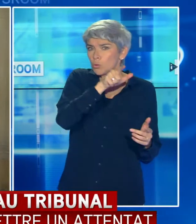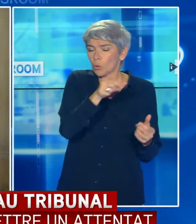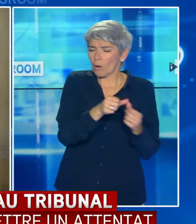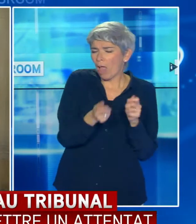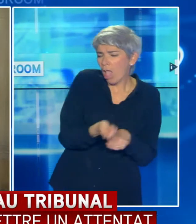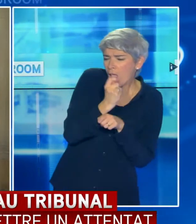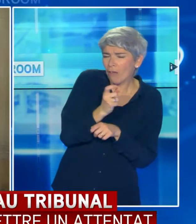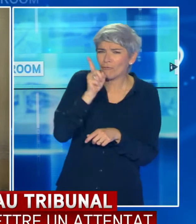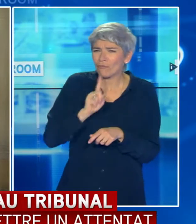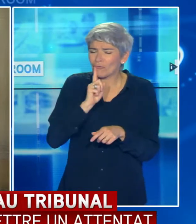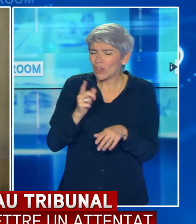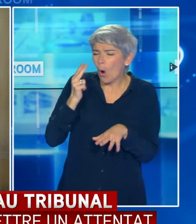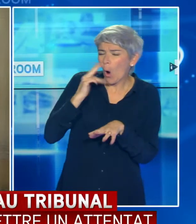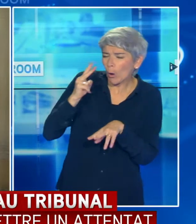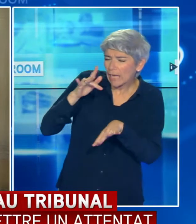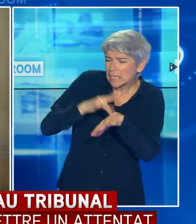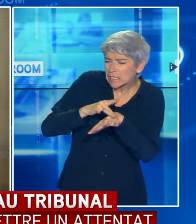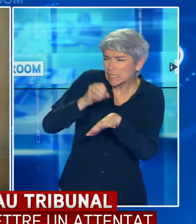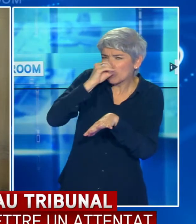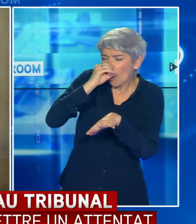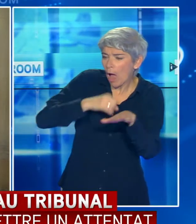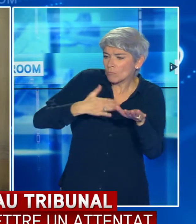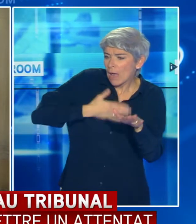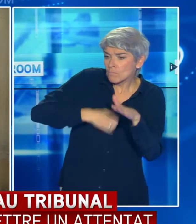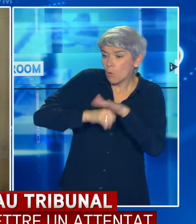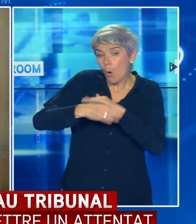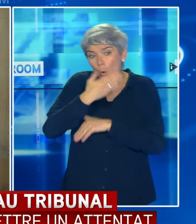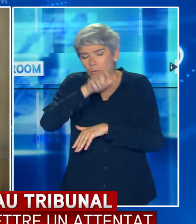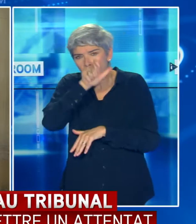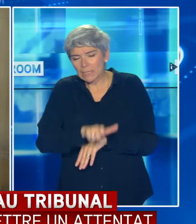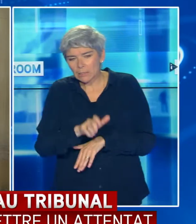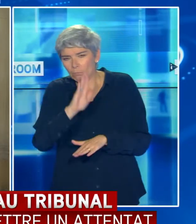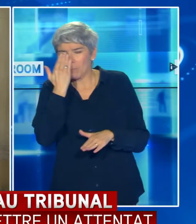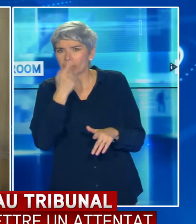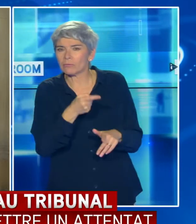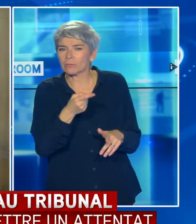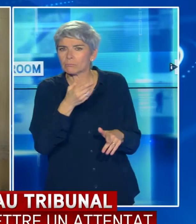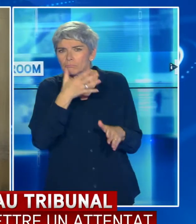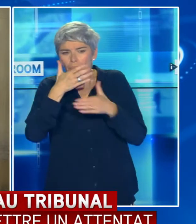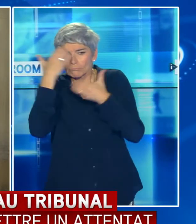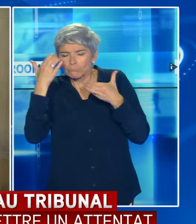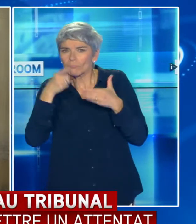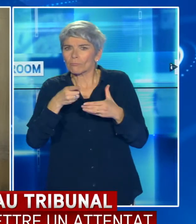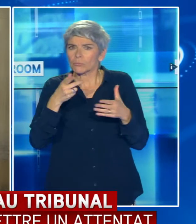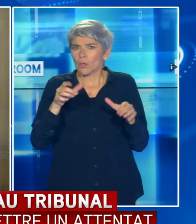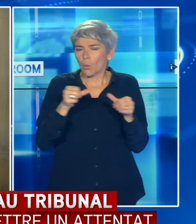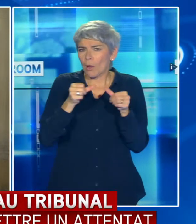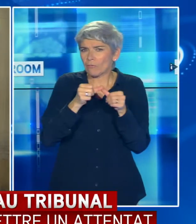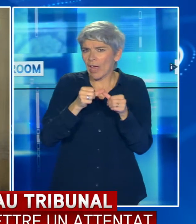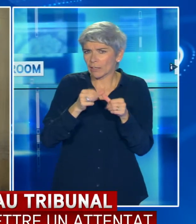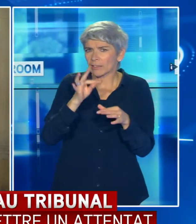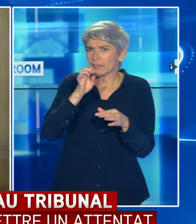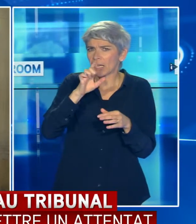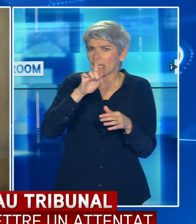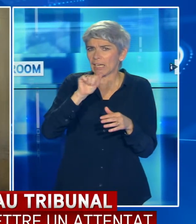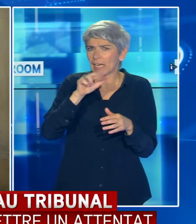les filles, qui consulte les sites pornographiques, qui aime le football, et une autre personne qui utilise Telegram. Et là, elle relate des